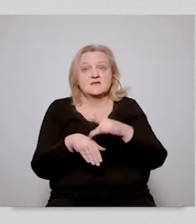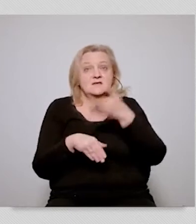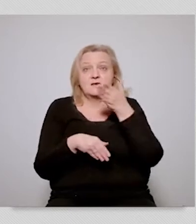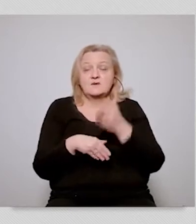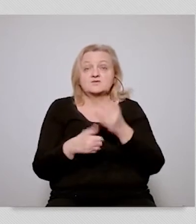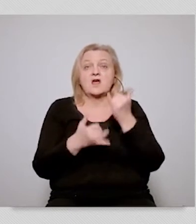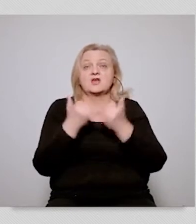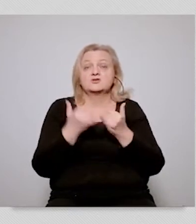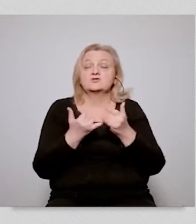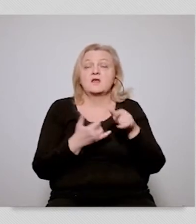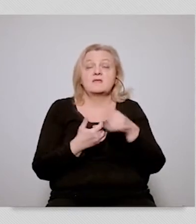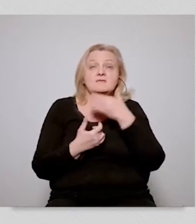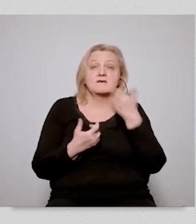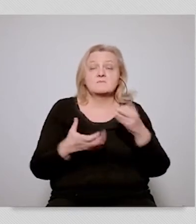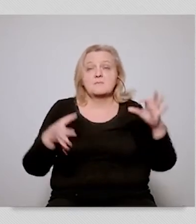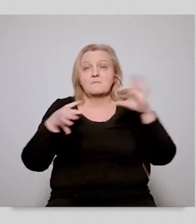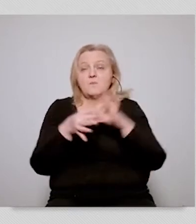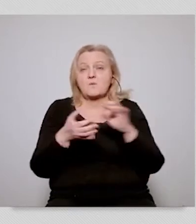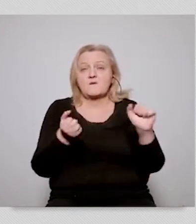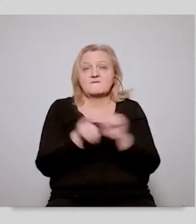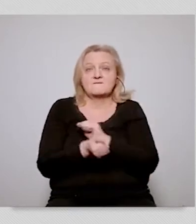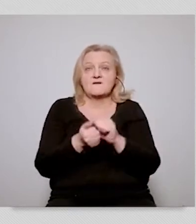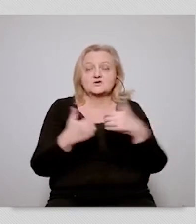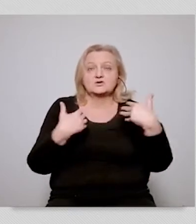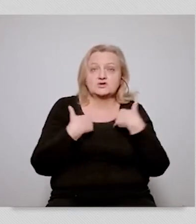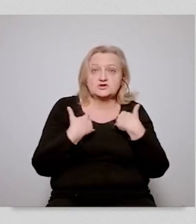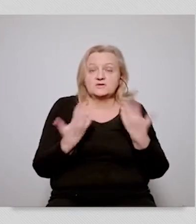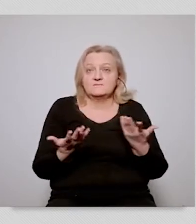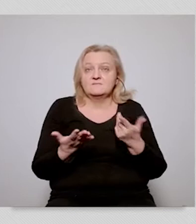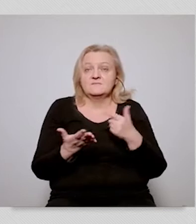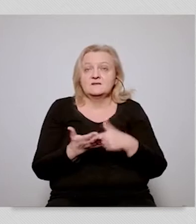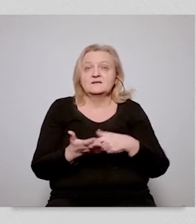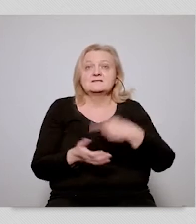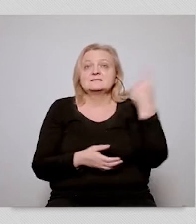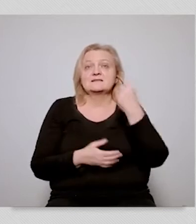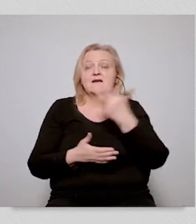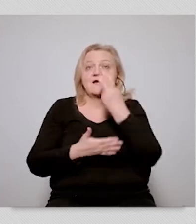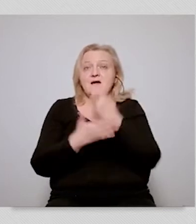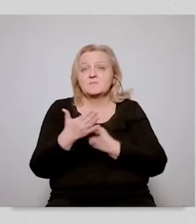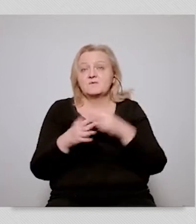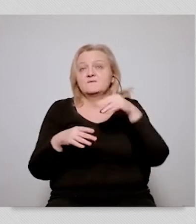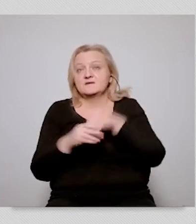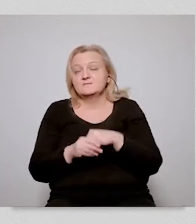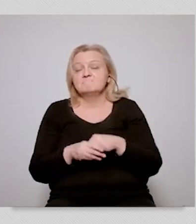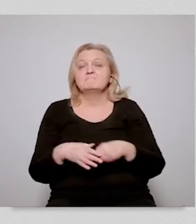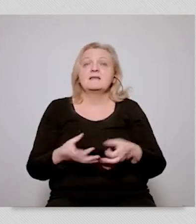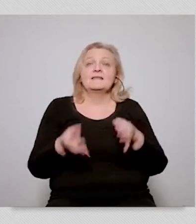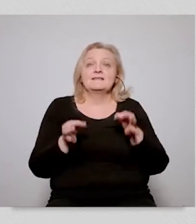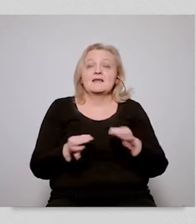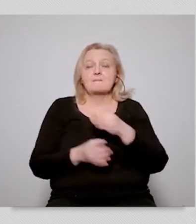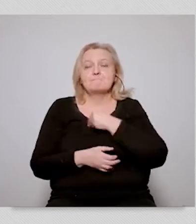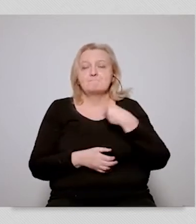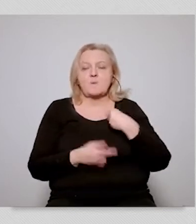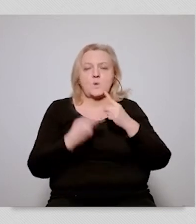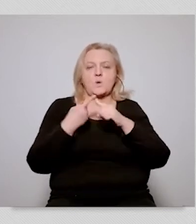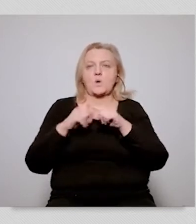nie będzie połączona z walką o życie, czyli po prostu z zakazem aborcji. I teraz w polskim